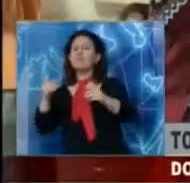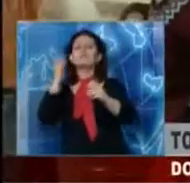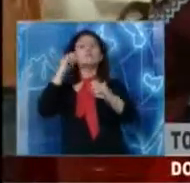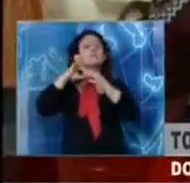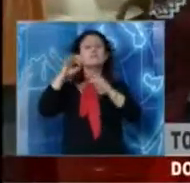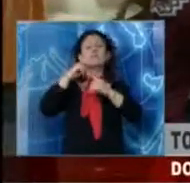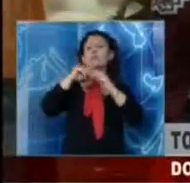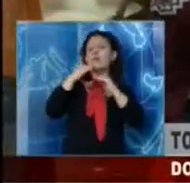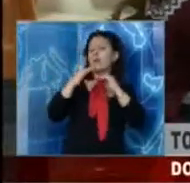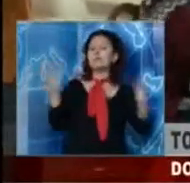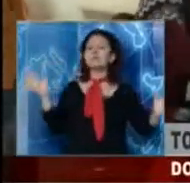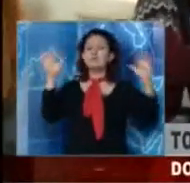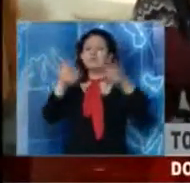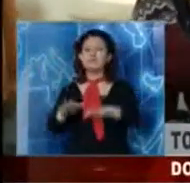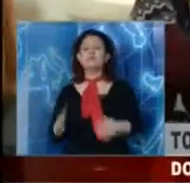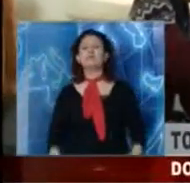katıldı.